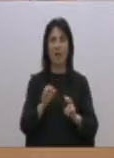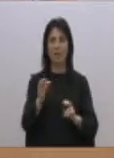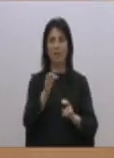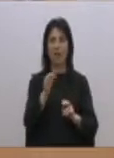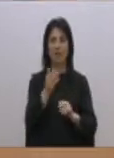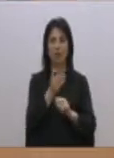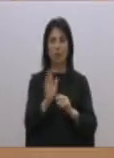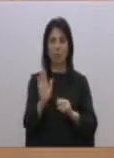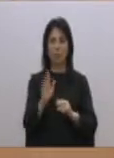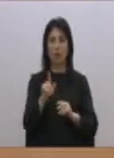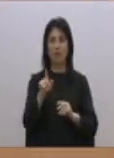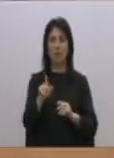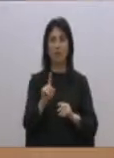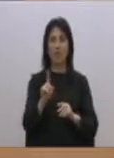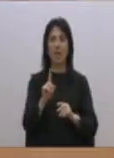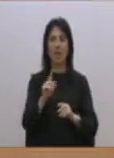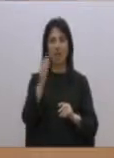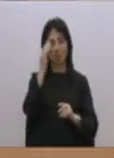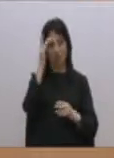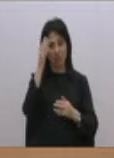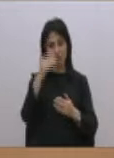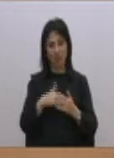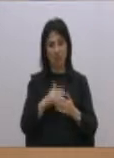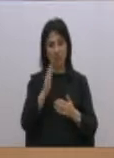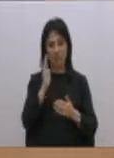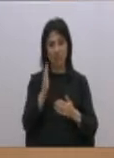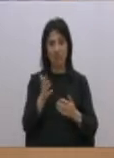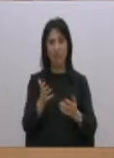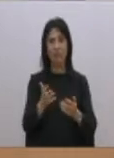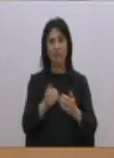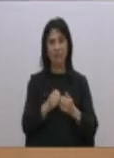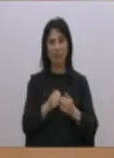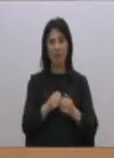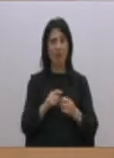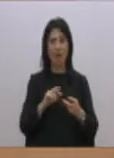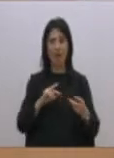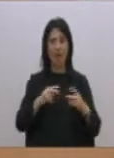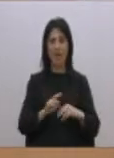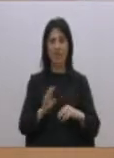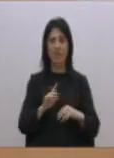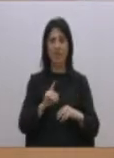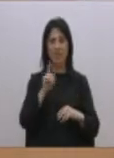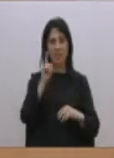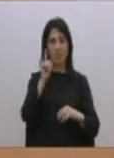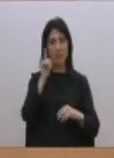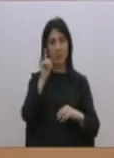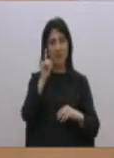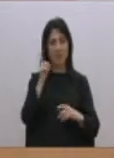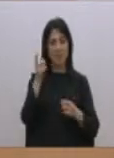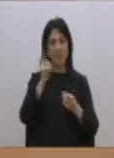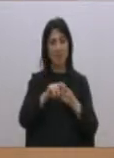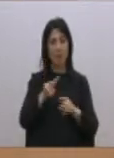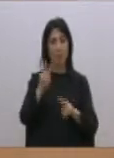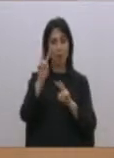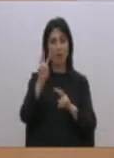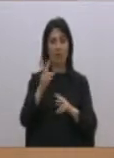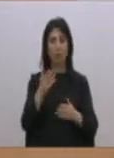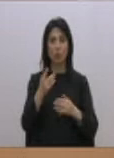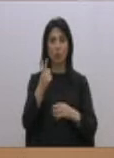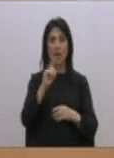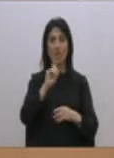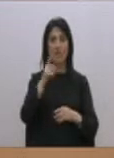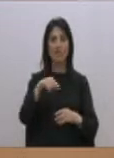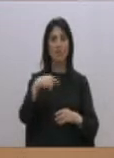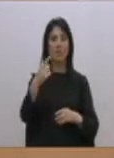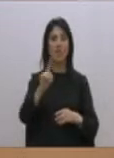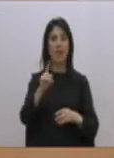ავტონომიურებით. Ისინი რა შინაარსითაც იქნებიან მიღებული, აღარ იცვლებიან იმაზე დამოკიდებულებით თუ ერთი წლის